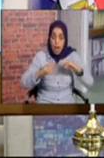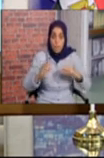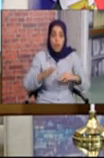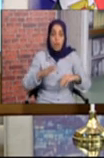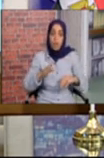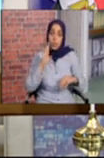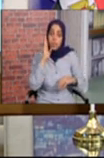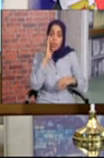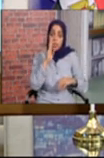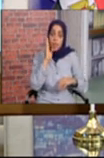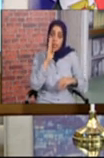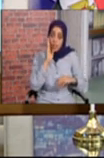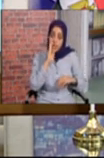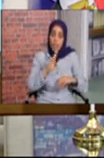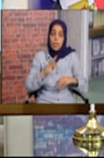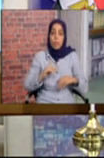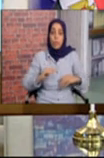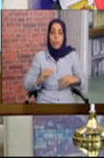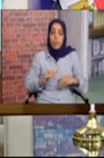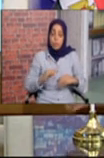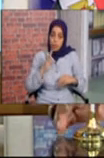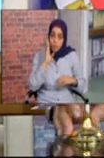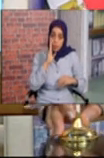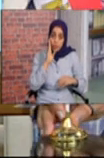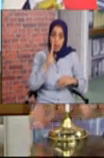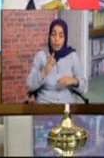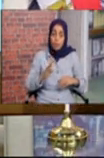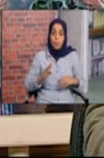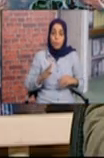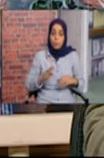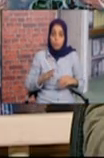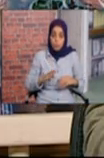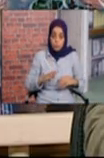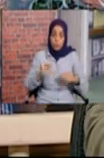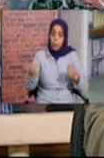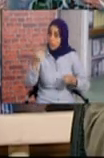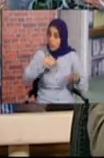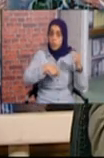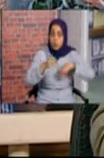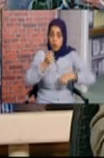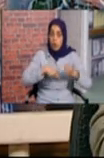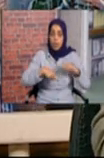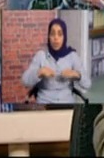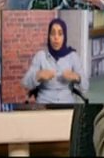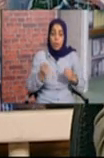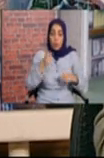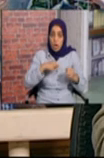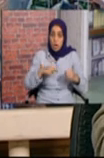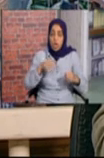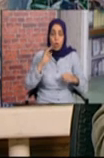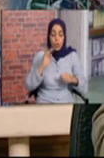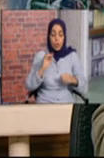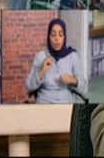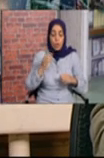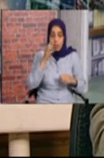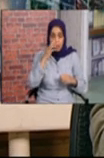التعليم اللي هو التعليم بتاع الصناعة تمام، المؤهل المتوسط،